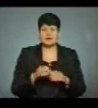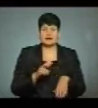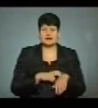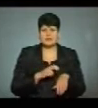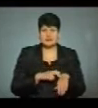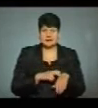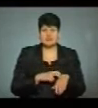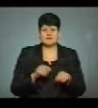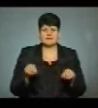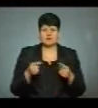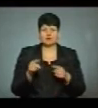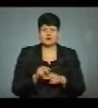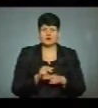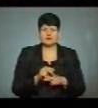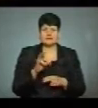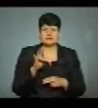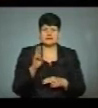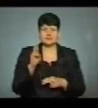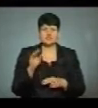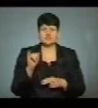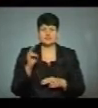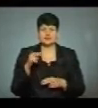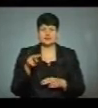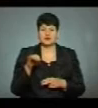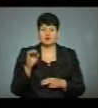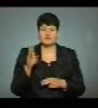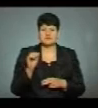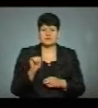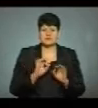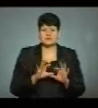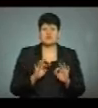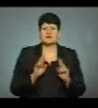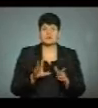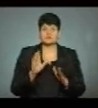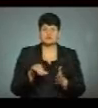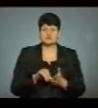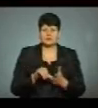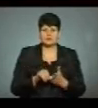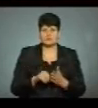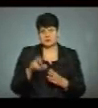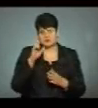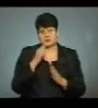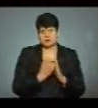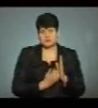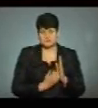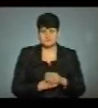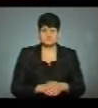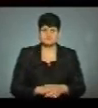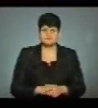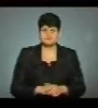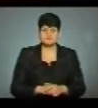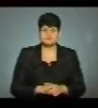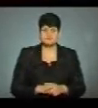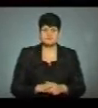лікар-педіатр відділення відновного лікування Наталія Щідловська. Вона розповіла, як стати учасником бюджетної програми.